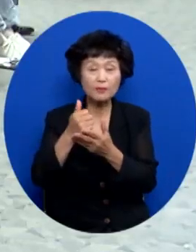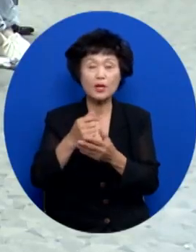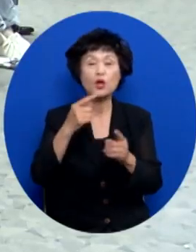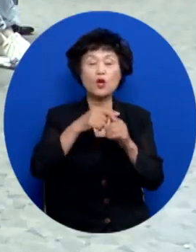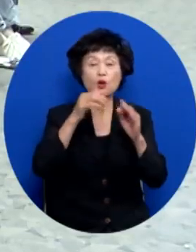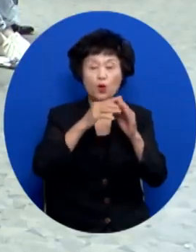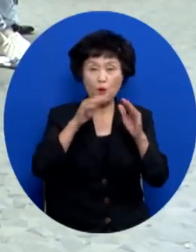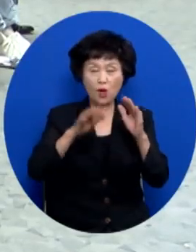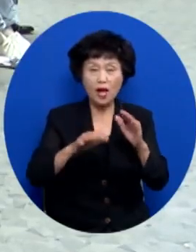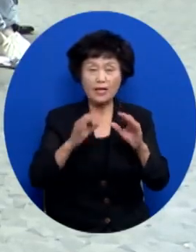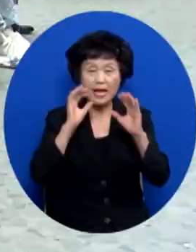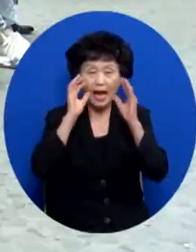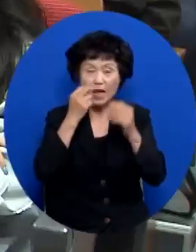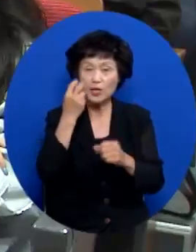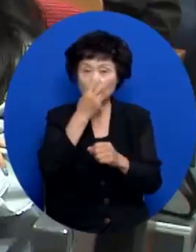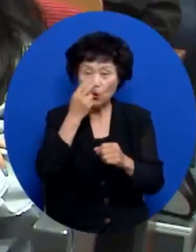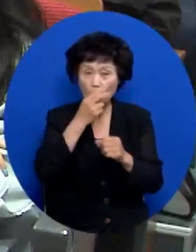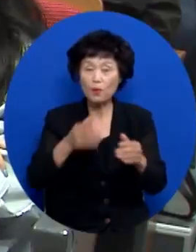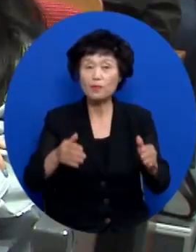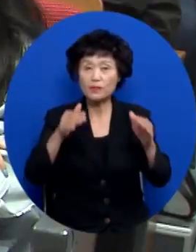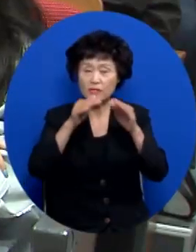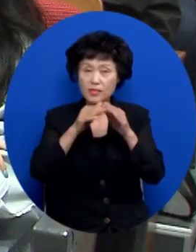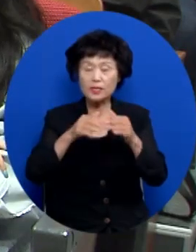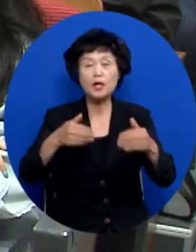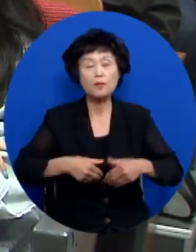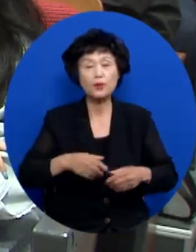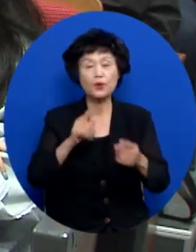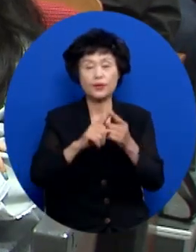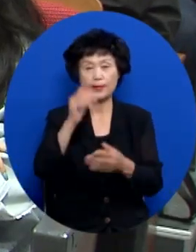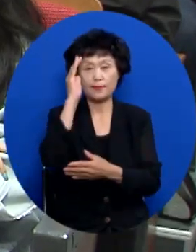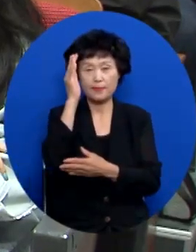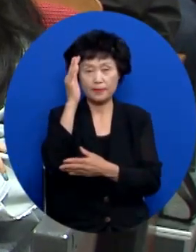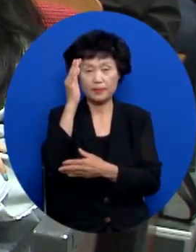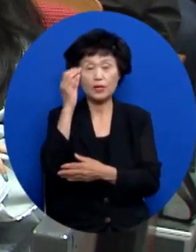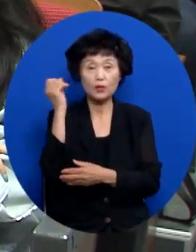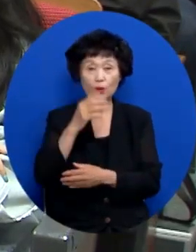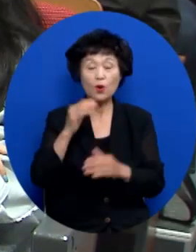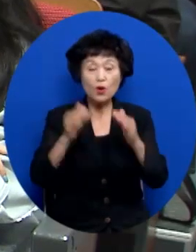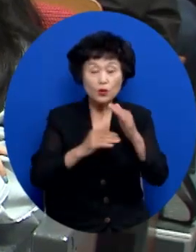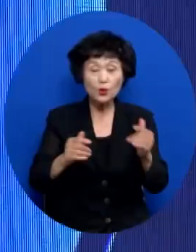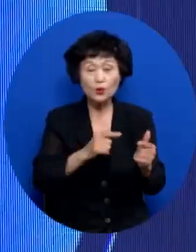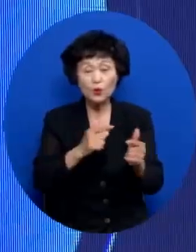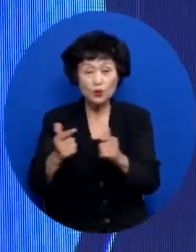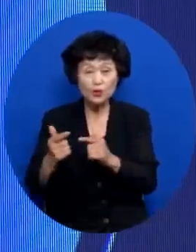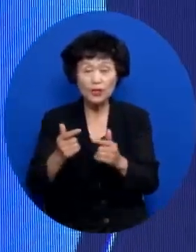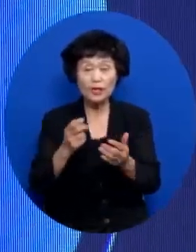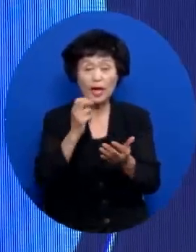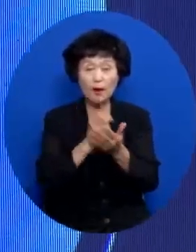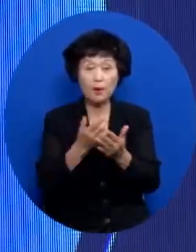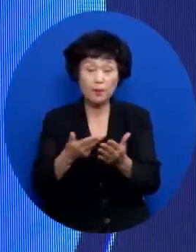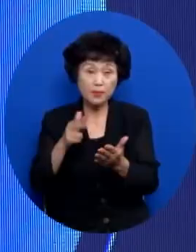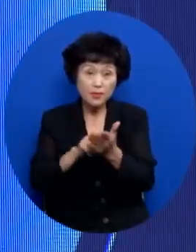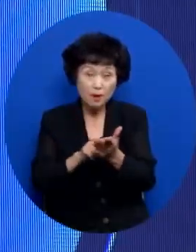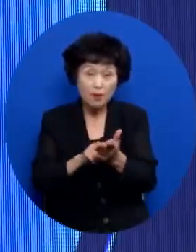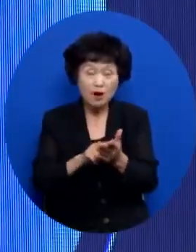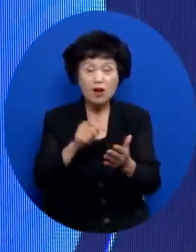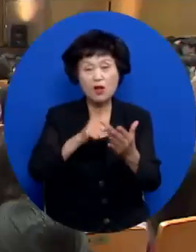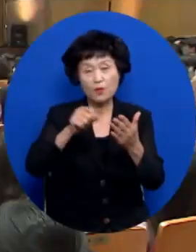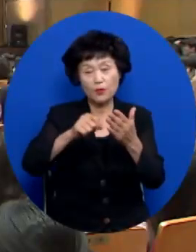필요성에 대해 설명합니다. 또 성도들에게 이에 관한 입법 청원 서명운동에 동참하기를